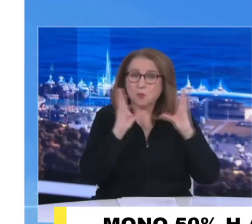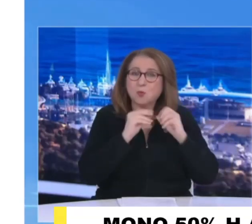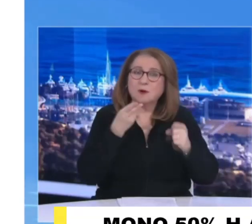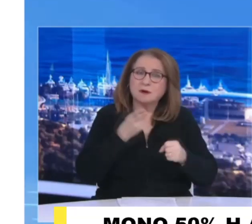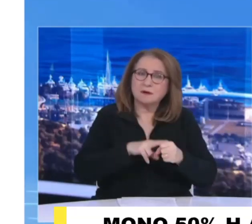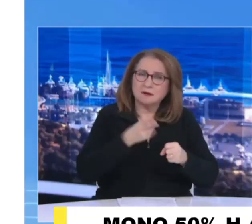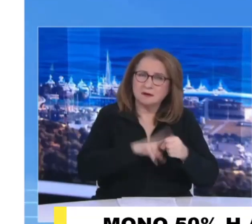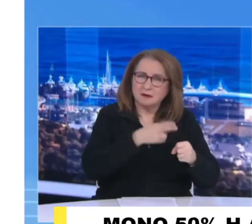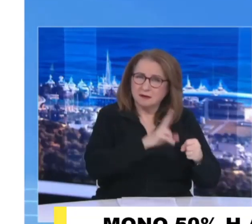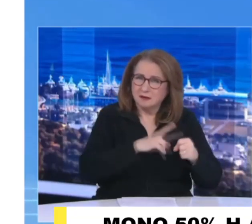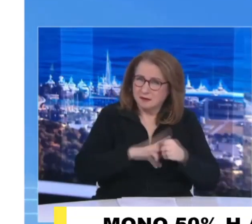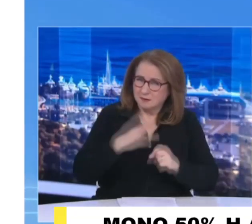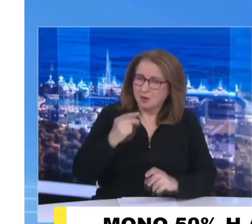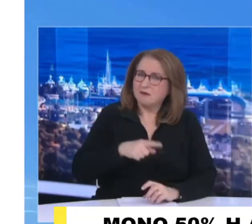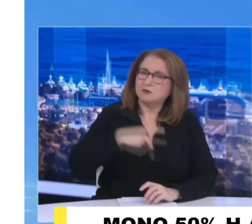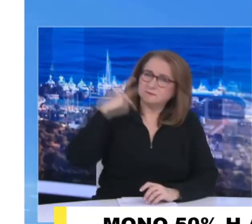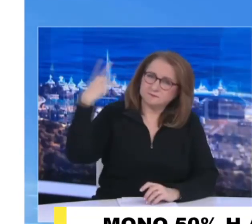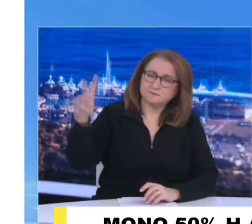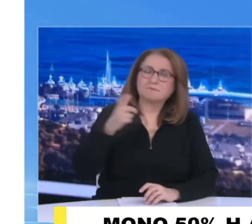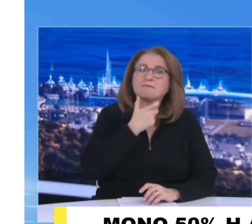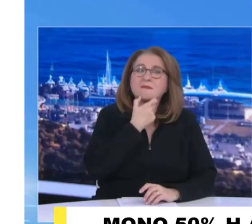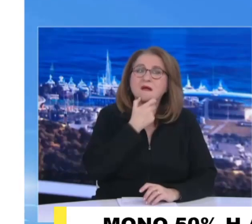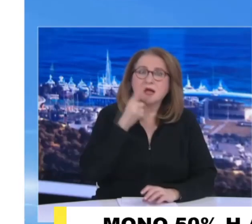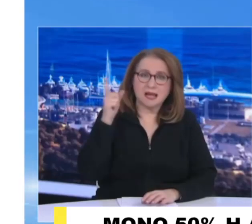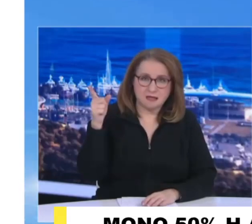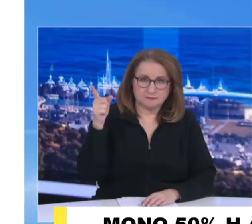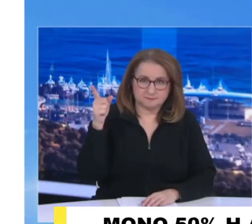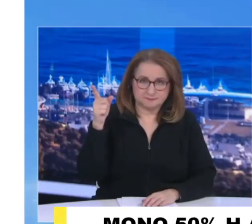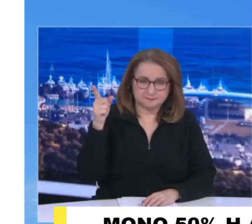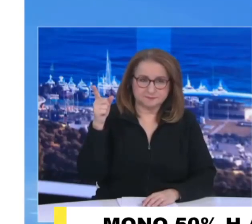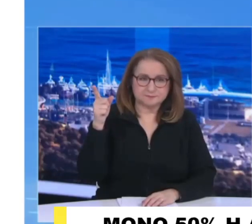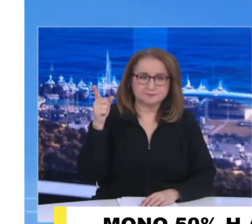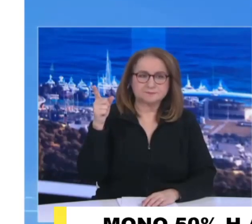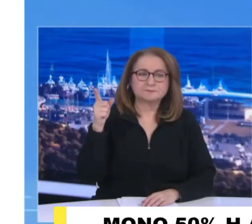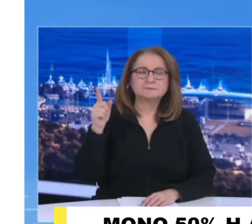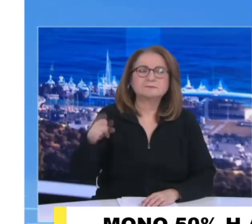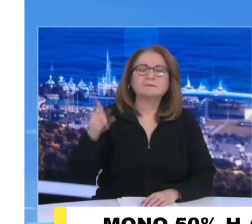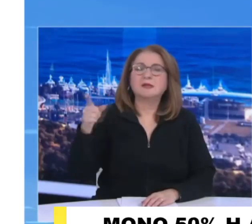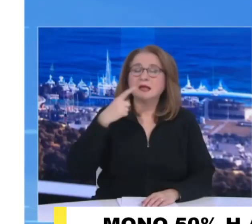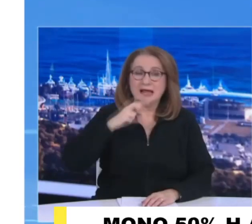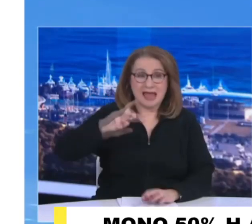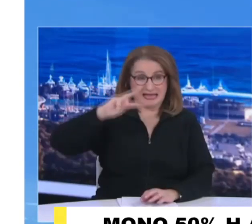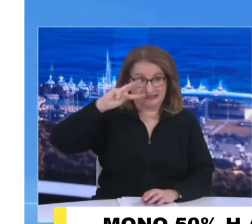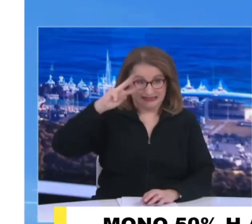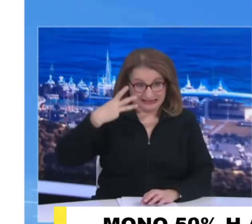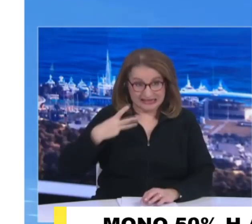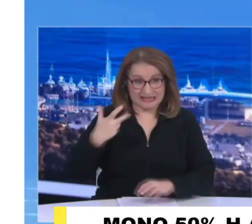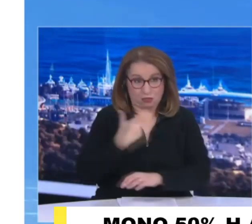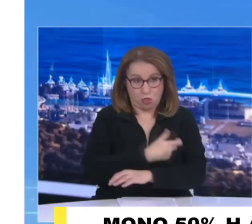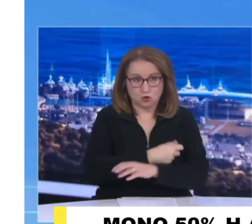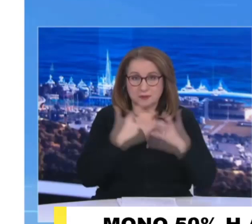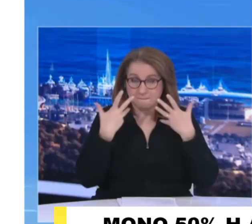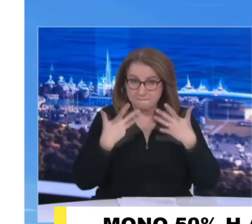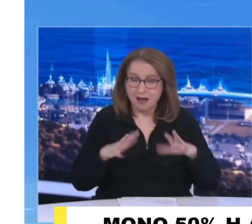Βασίλειο, από το UK Health Security Agency. Η χορήγηση της τρίτης δόσης προλαμβάνει